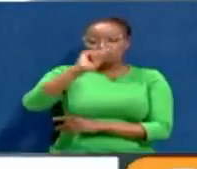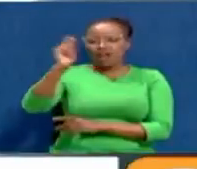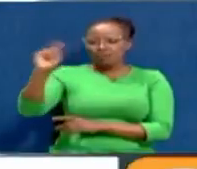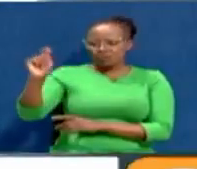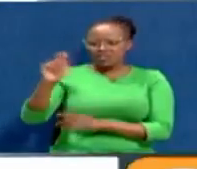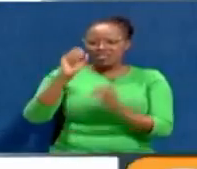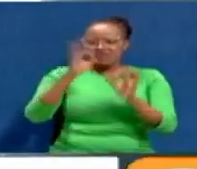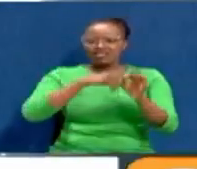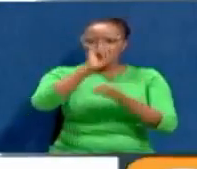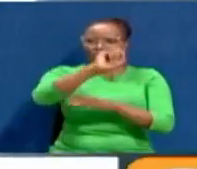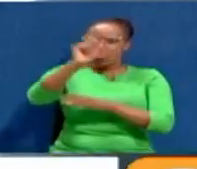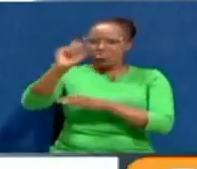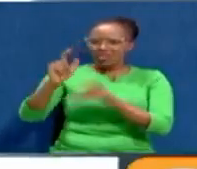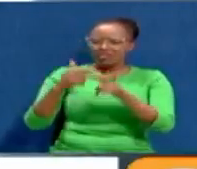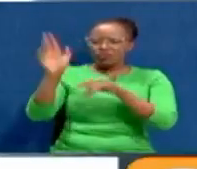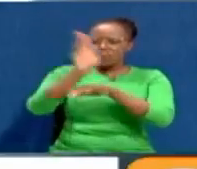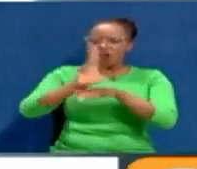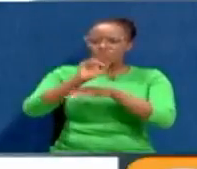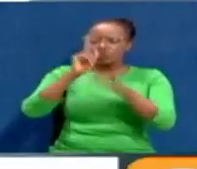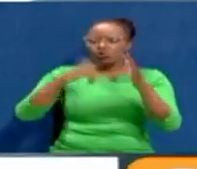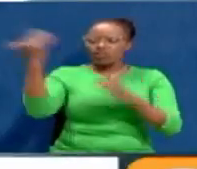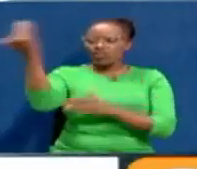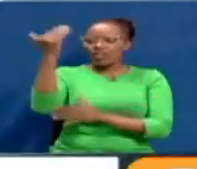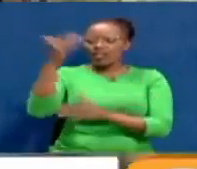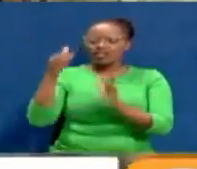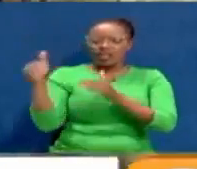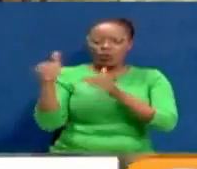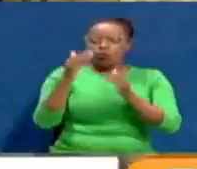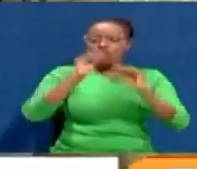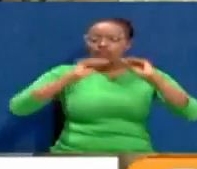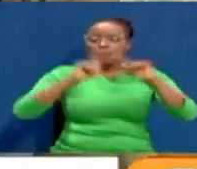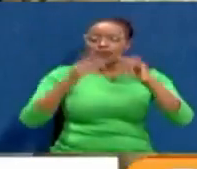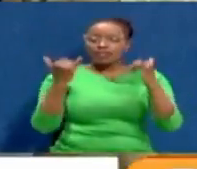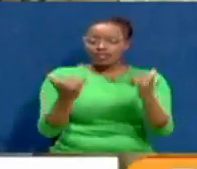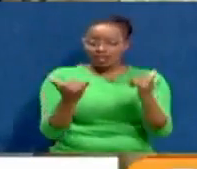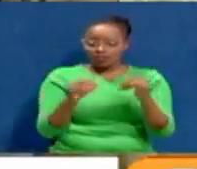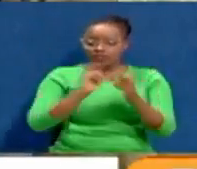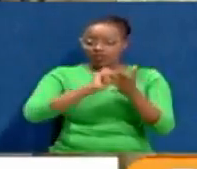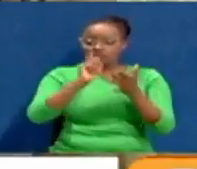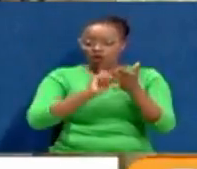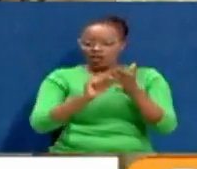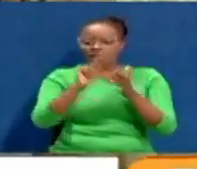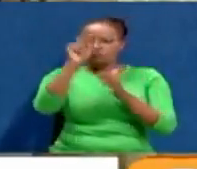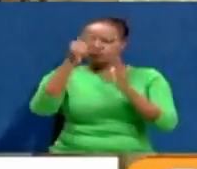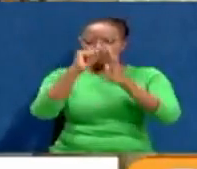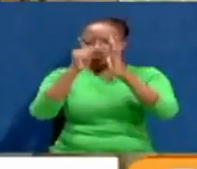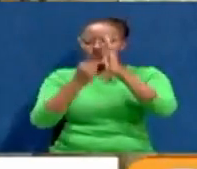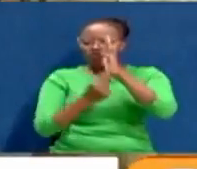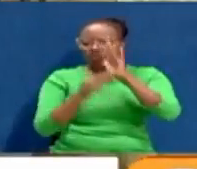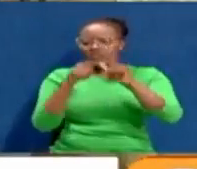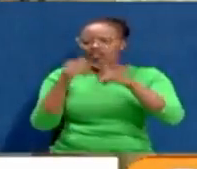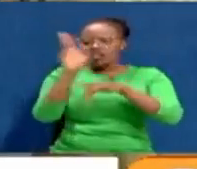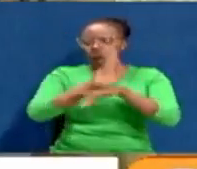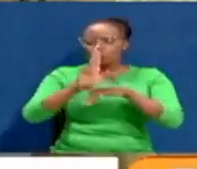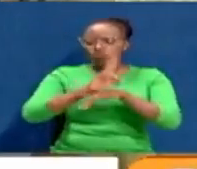hivyo ingebidi kama ni kuandika, nilikuwa natumia the lecture method katika kufunza. Lakini sasa iwapo ni kuandika the key points, ilikuwa inabidi